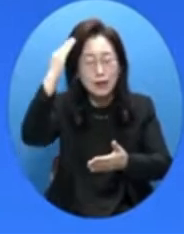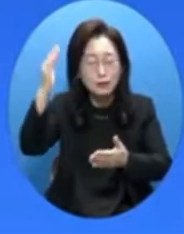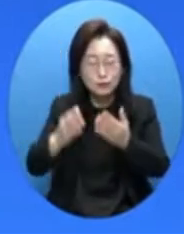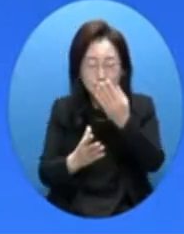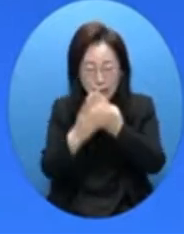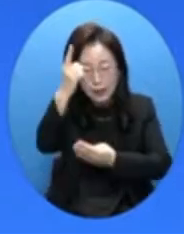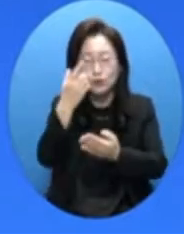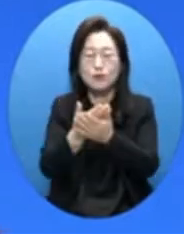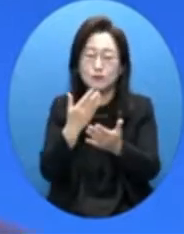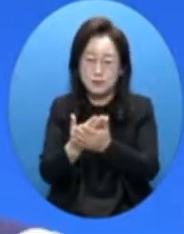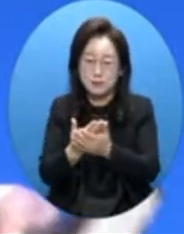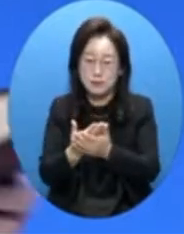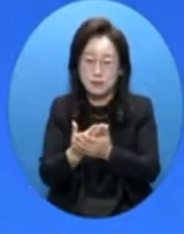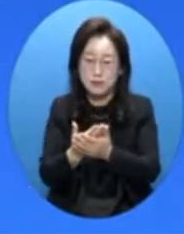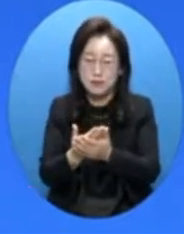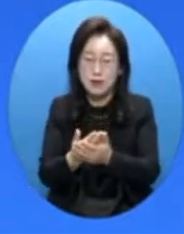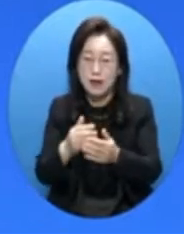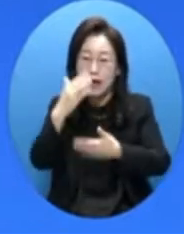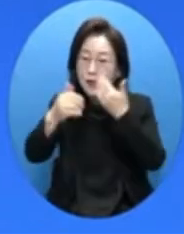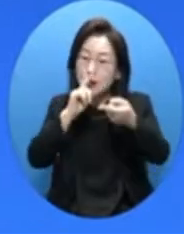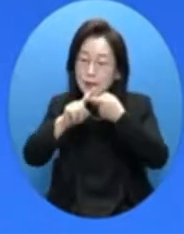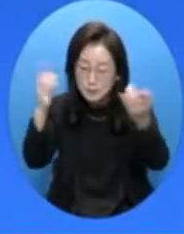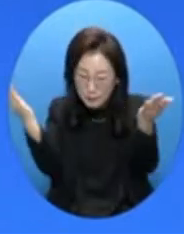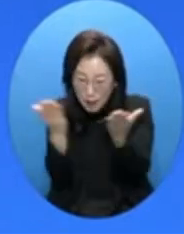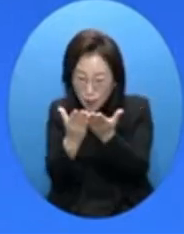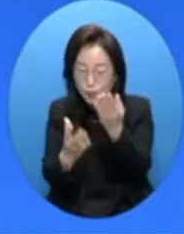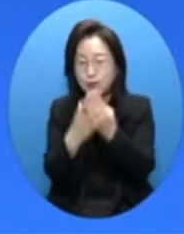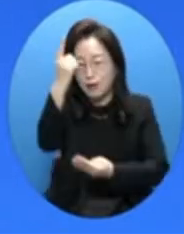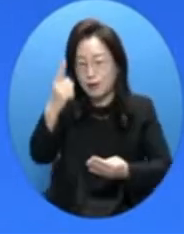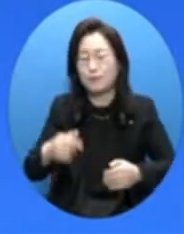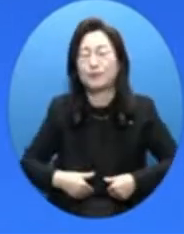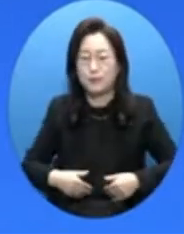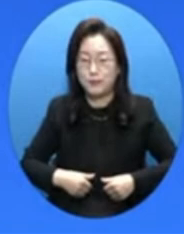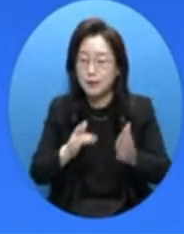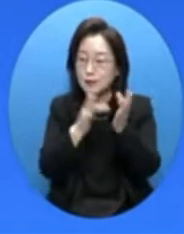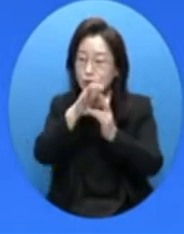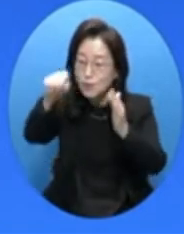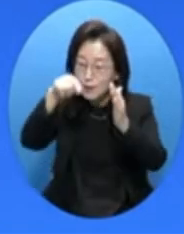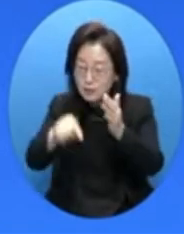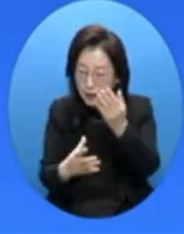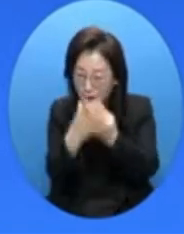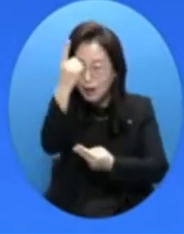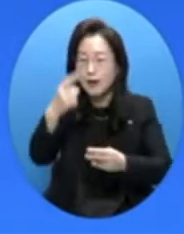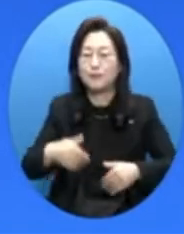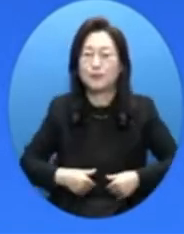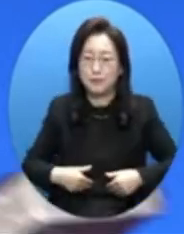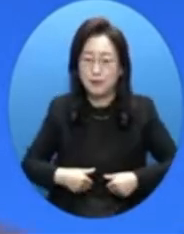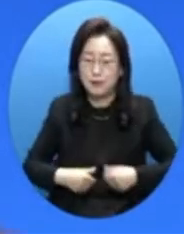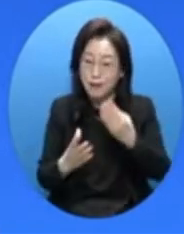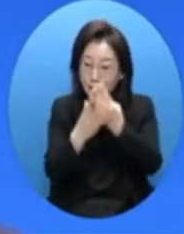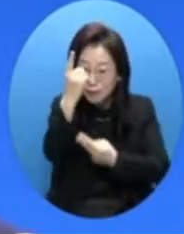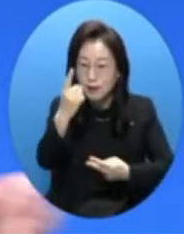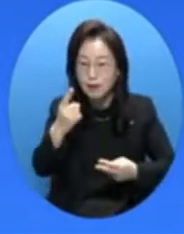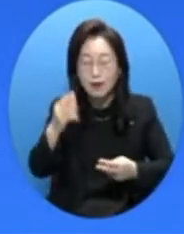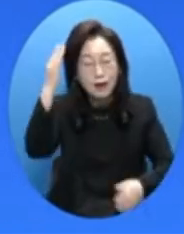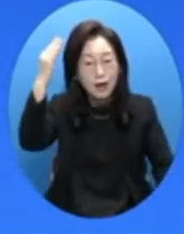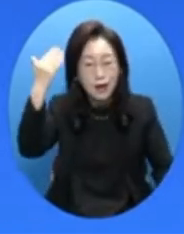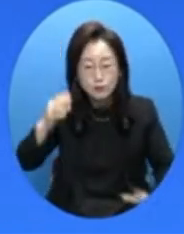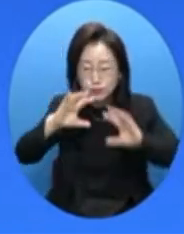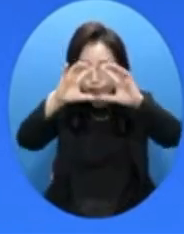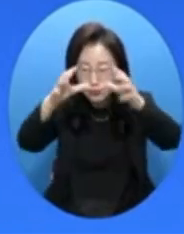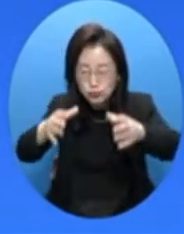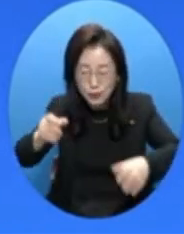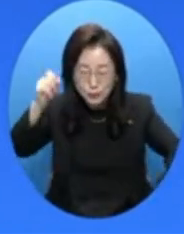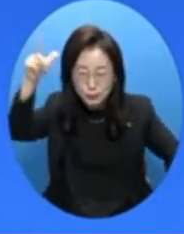주옵소서 말씀을 하나가 되게 하여 주옵소서 예수님 안에서 하나가 되게 하여 주옵소서 하나가 되어서 대한민국의 위대한